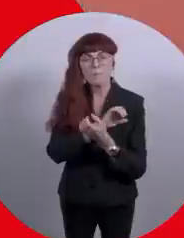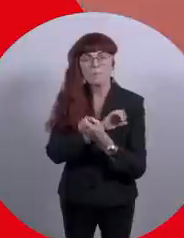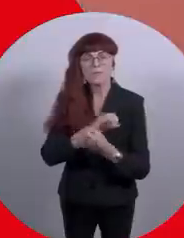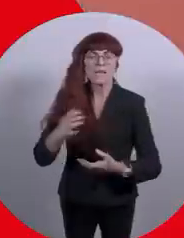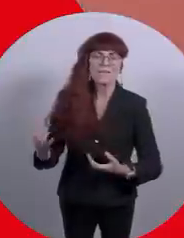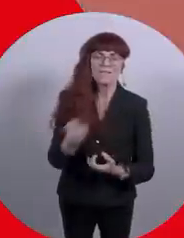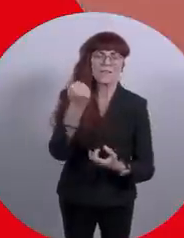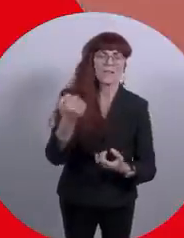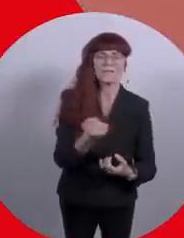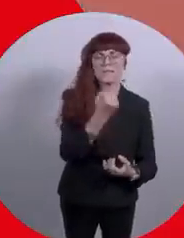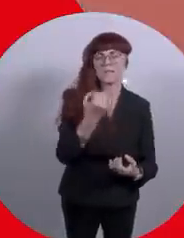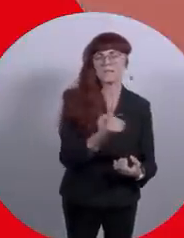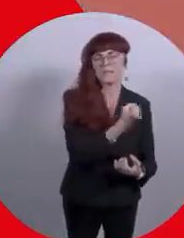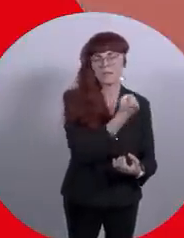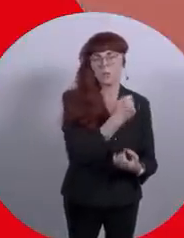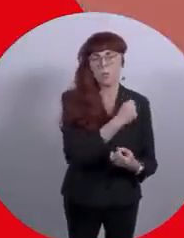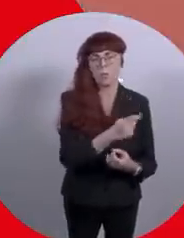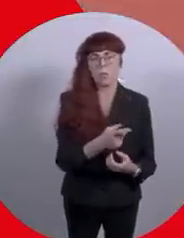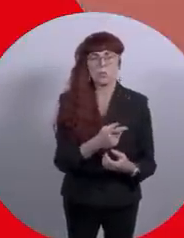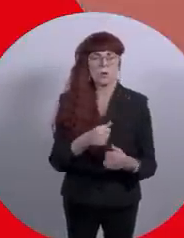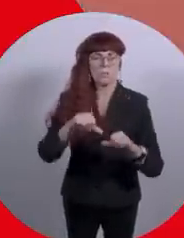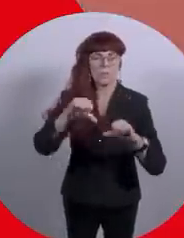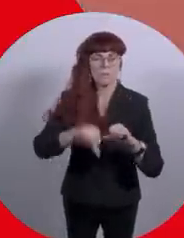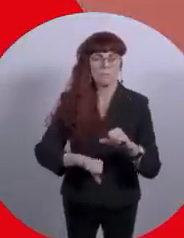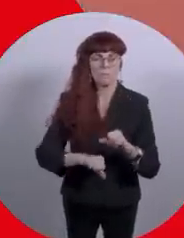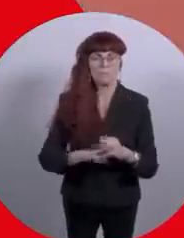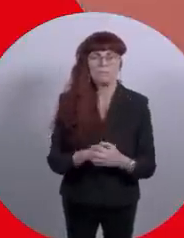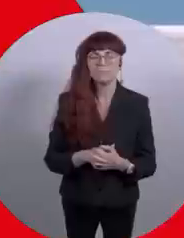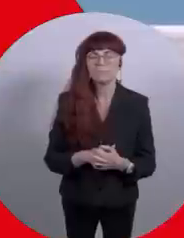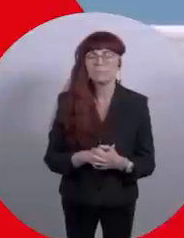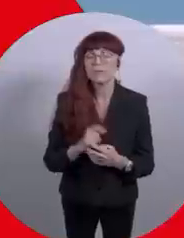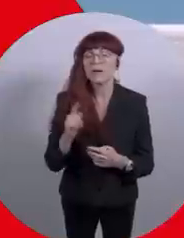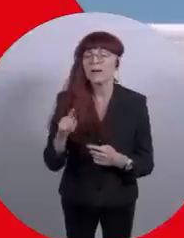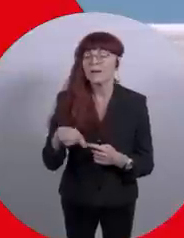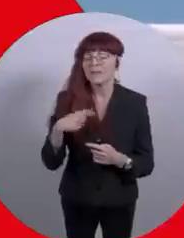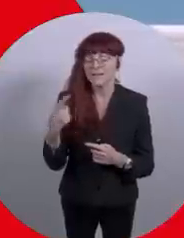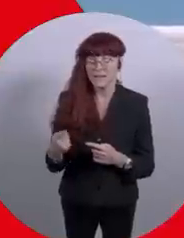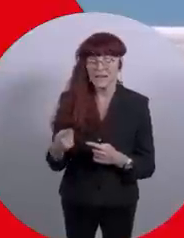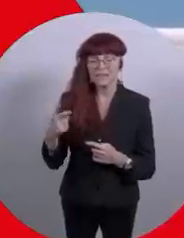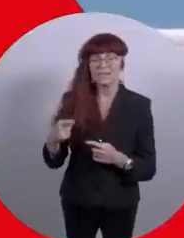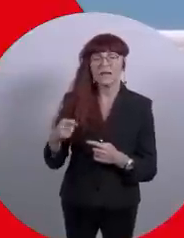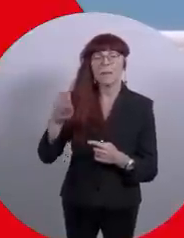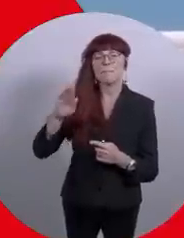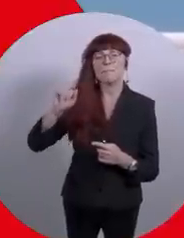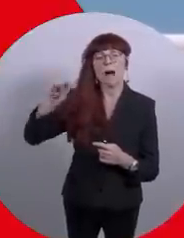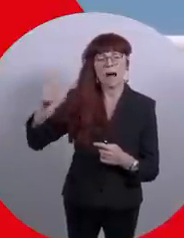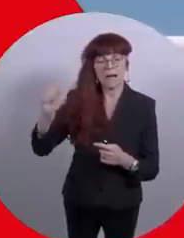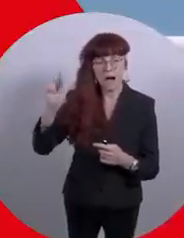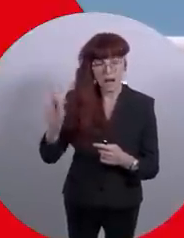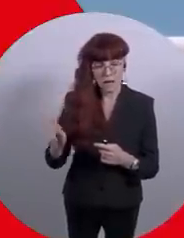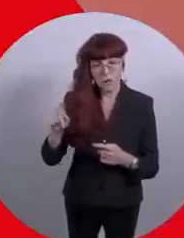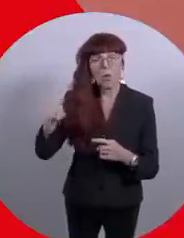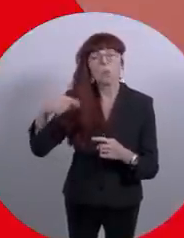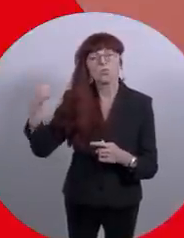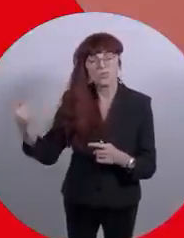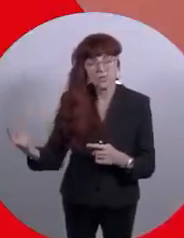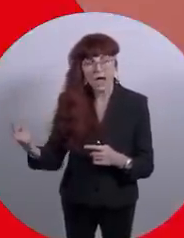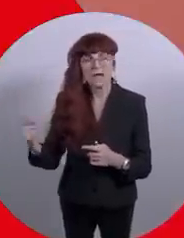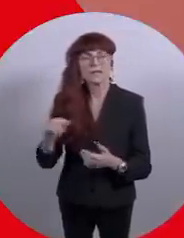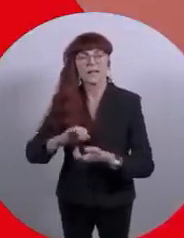danke schön als nächstes die Genossen in Bayern und einen Vorbereitung die genau sind Feuerstein